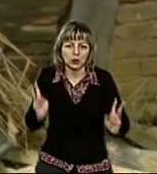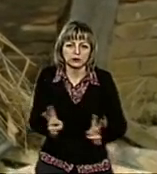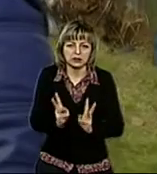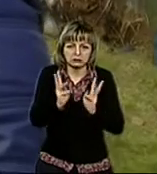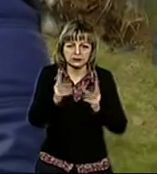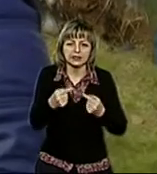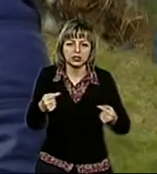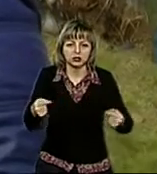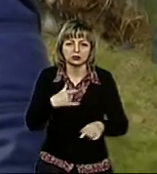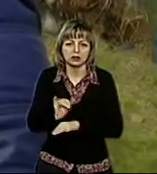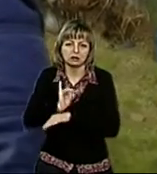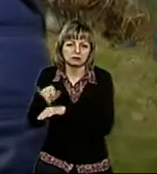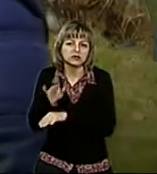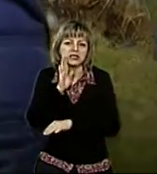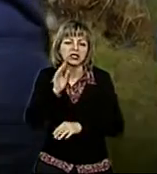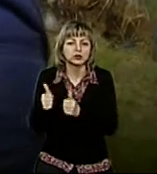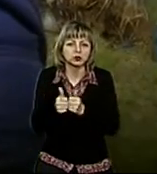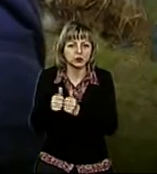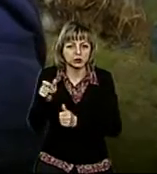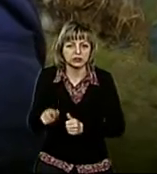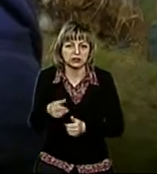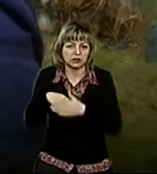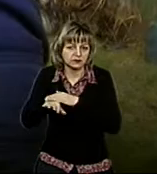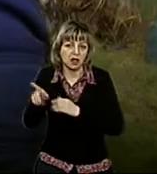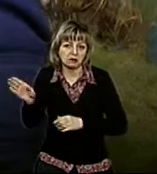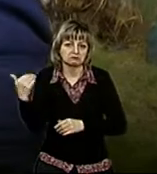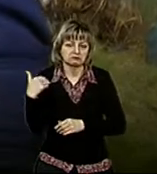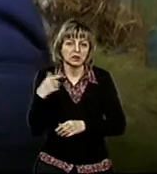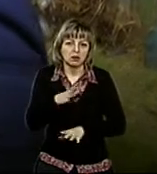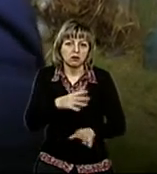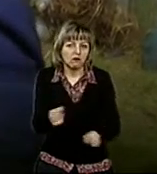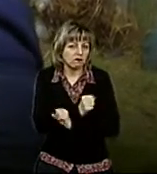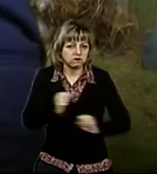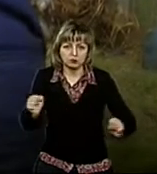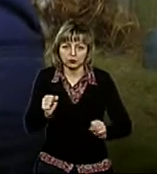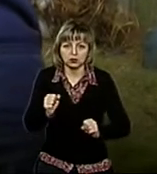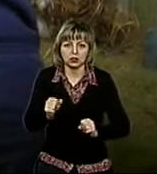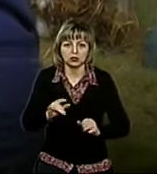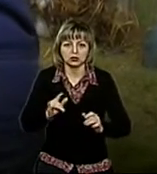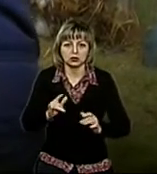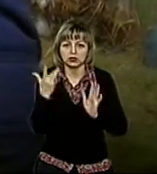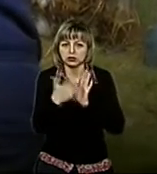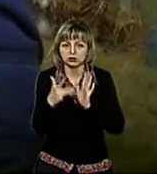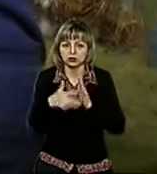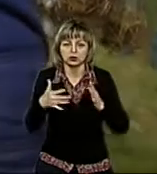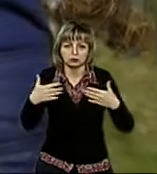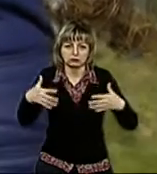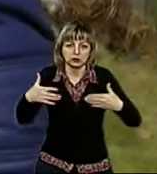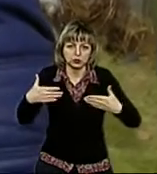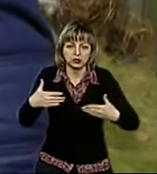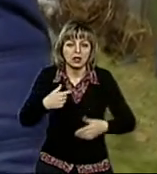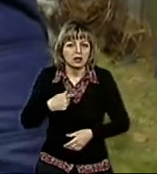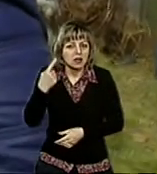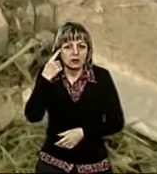речовини. Я зайшла до сусідки, яка йшла. Вона каже, такий вибух був, що аж шибки трусилися. Я